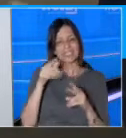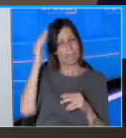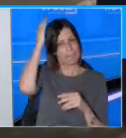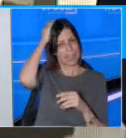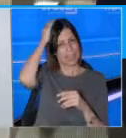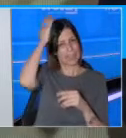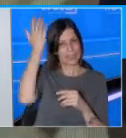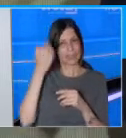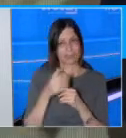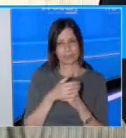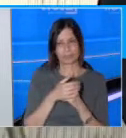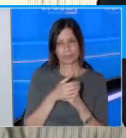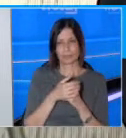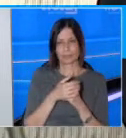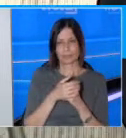בנט.